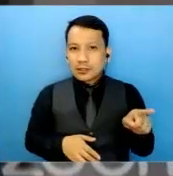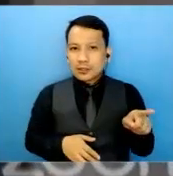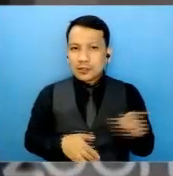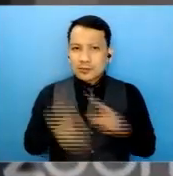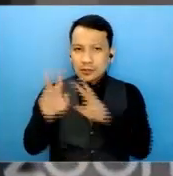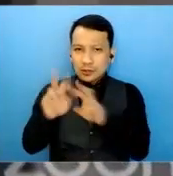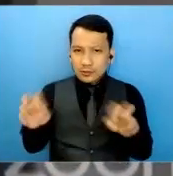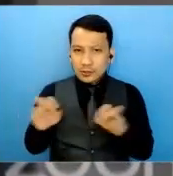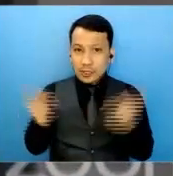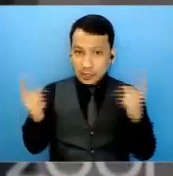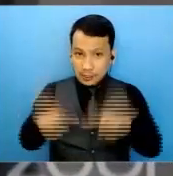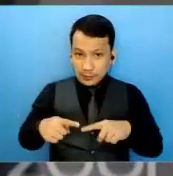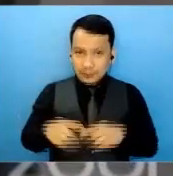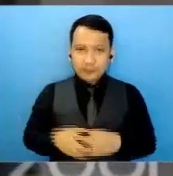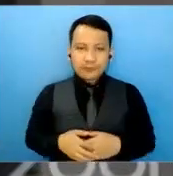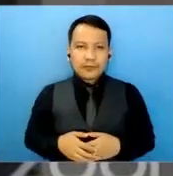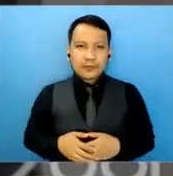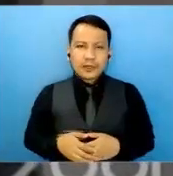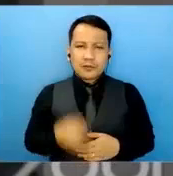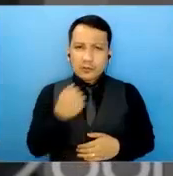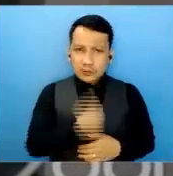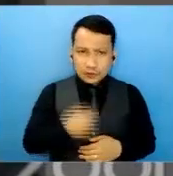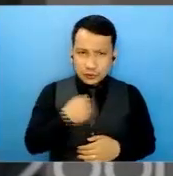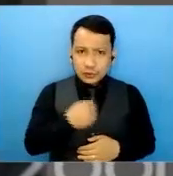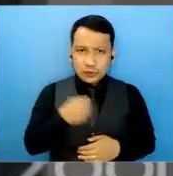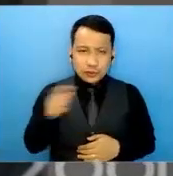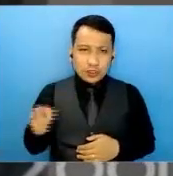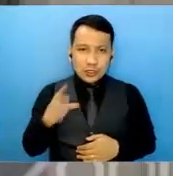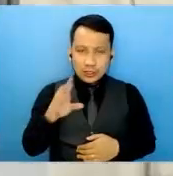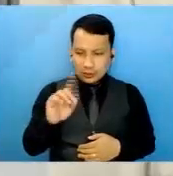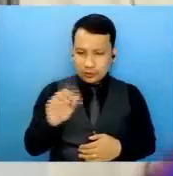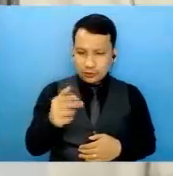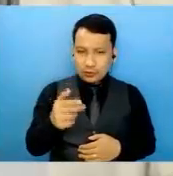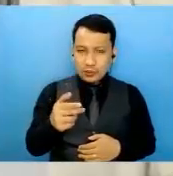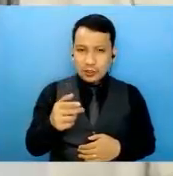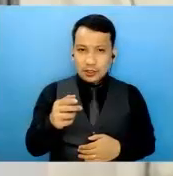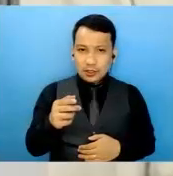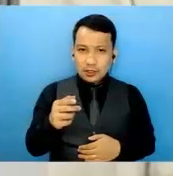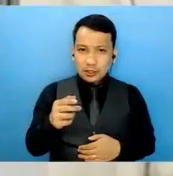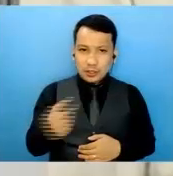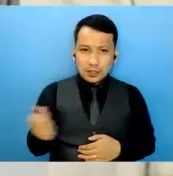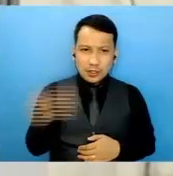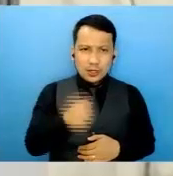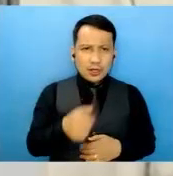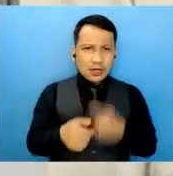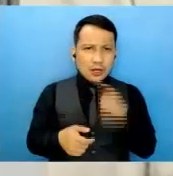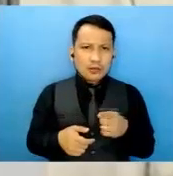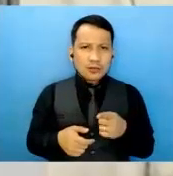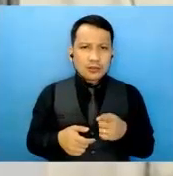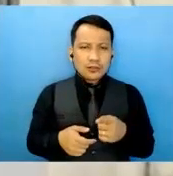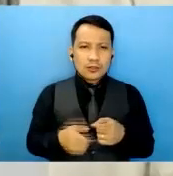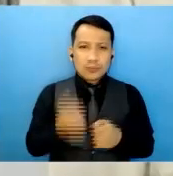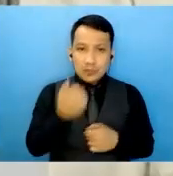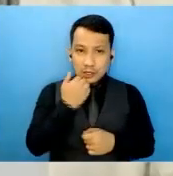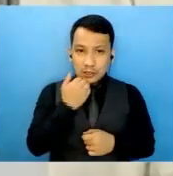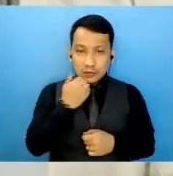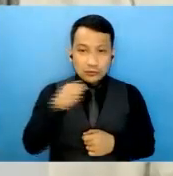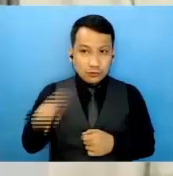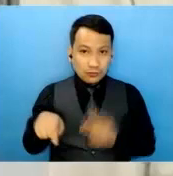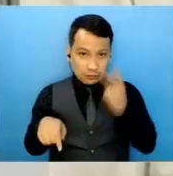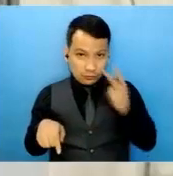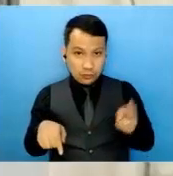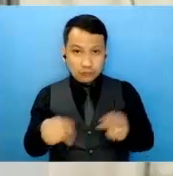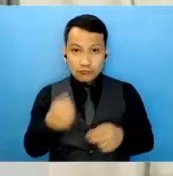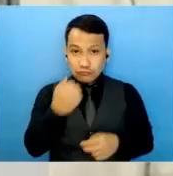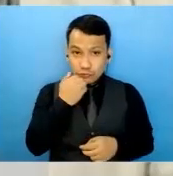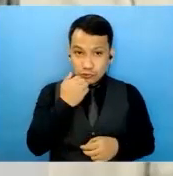ang nangyari. Nagsorry na din ang DOH. We know na ito po ay error talaga, pero itong mga